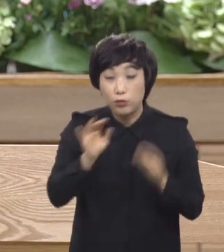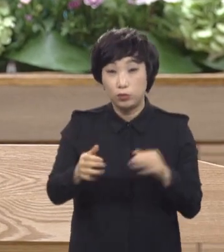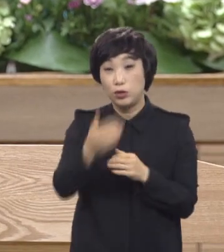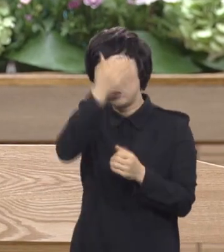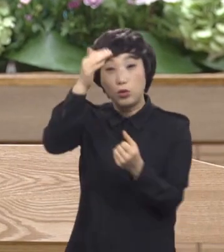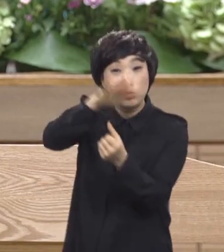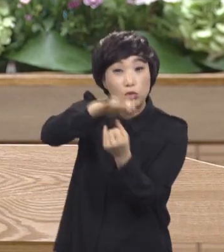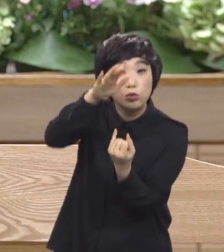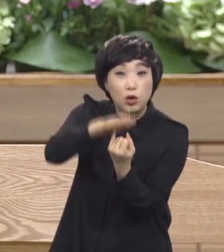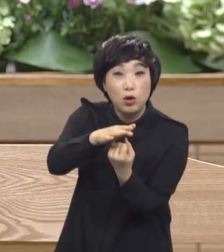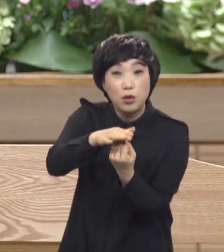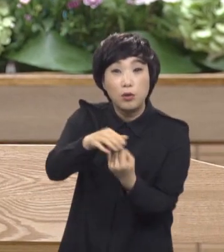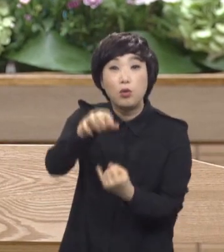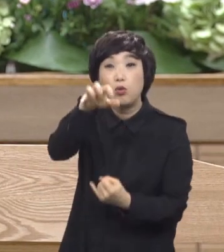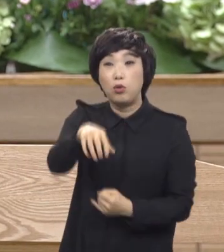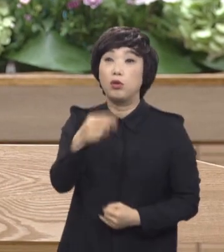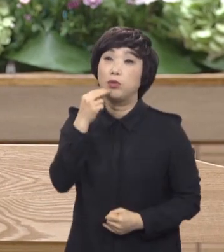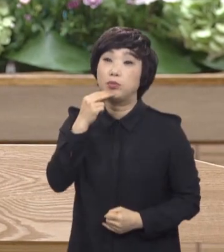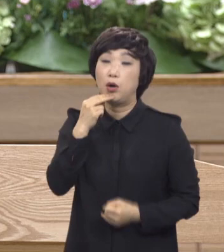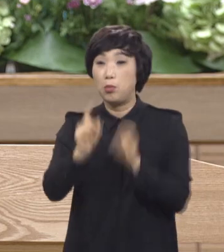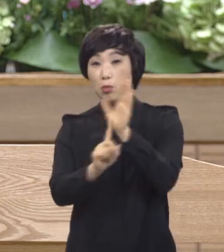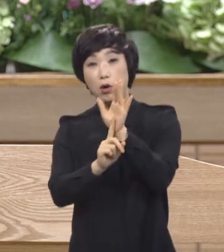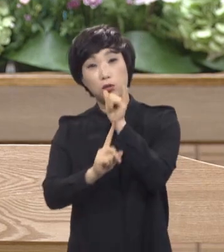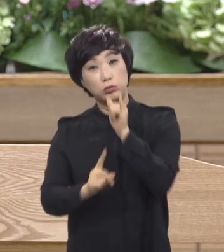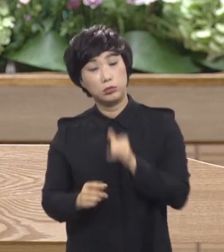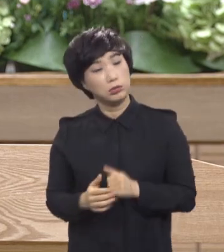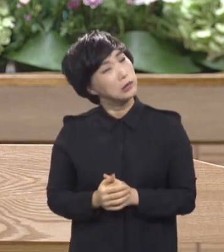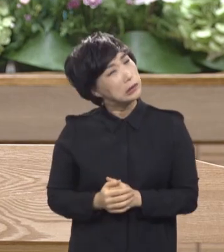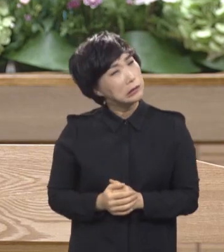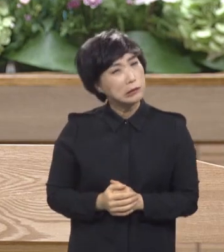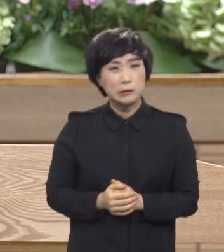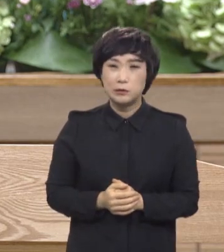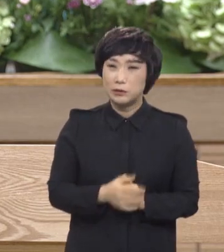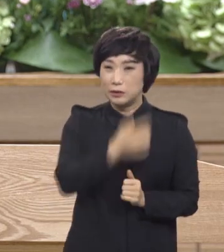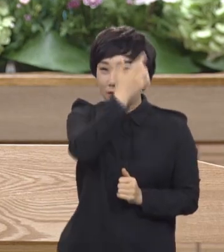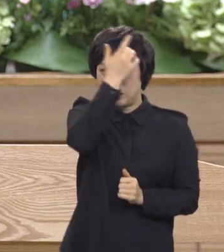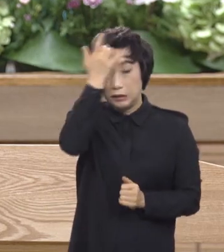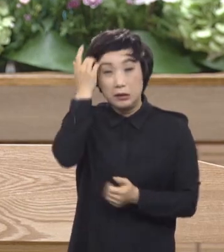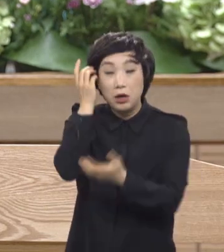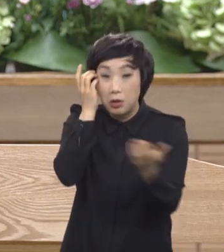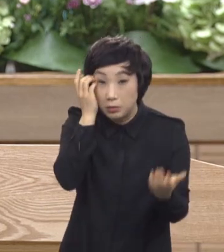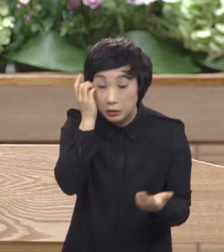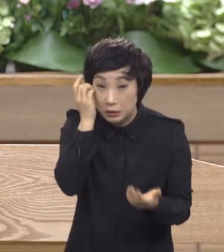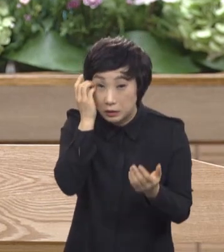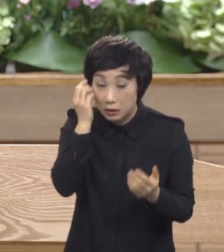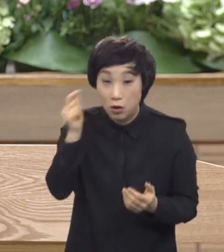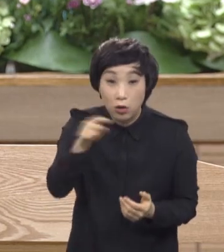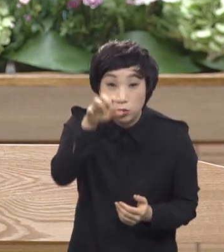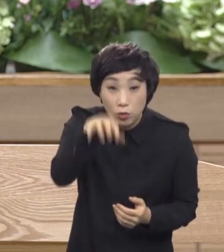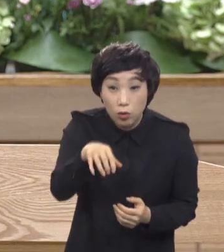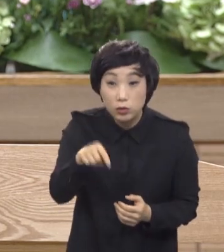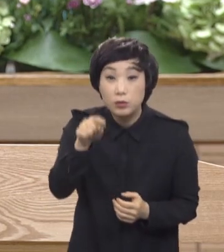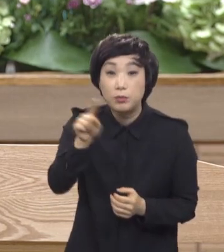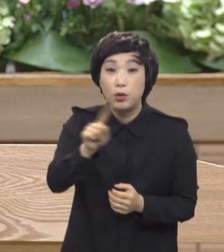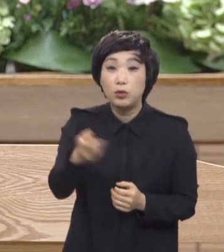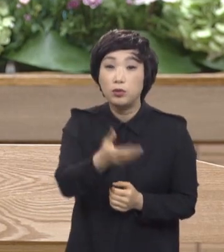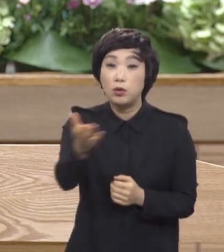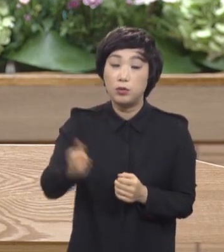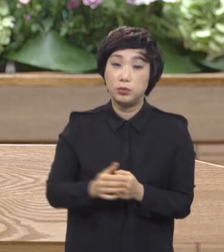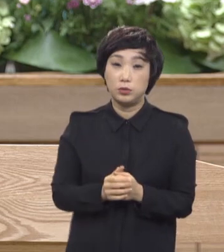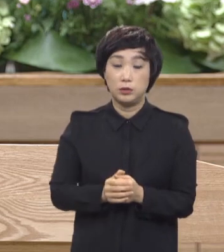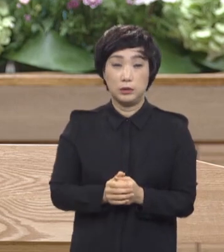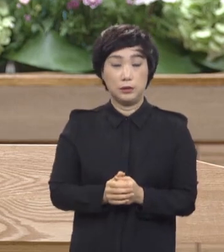청소년들의 공간이 없다고 말하느냐 여러분 어느 공간이들 그 공간이 아마